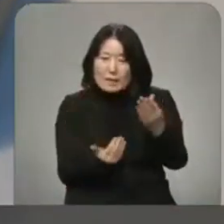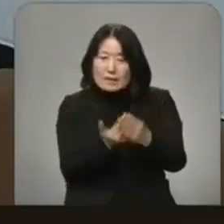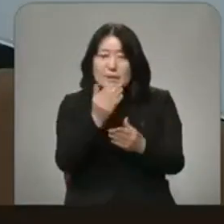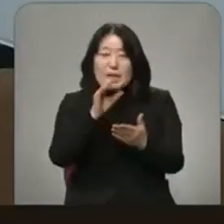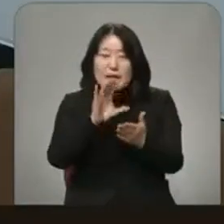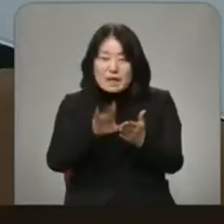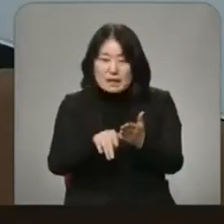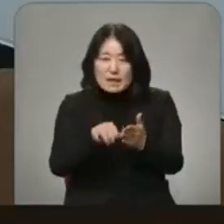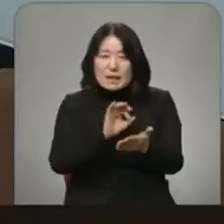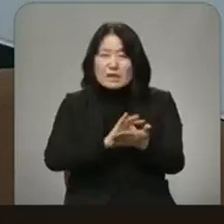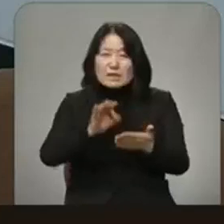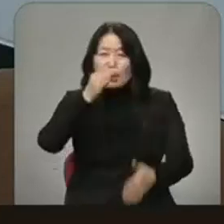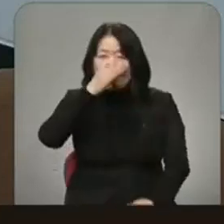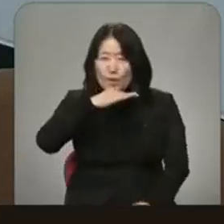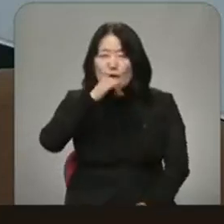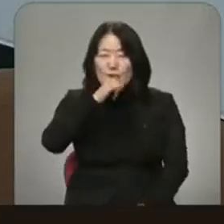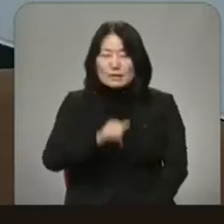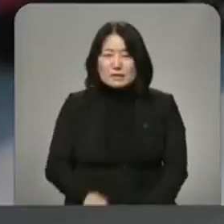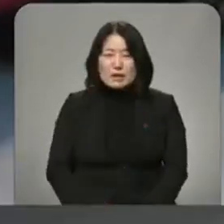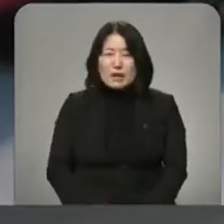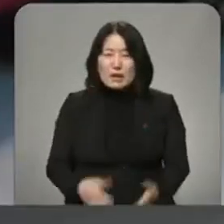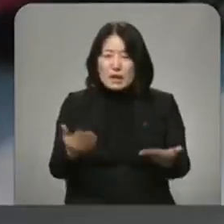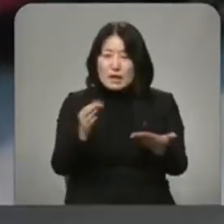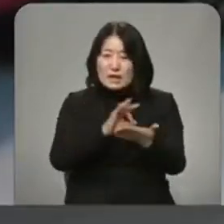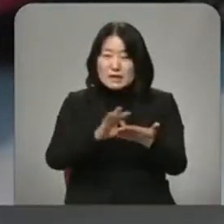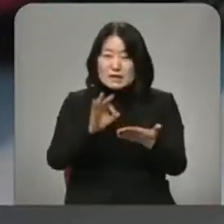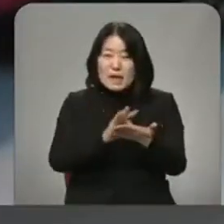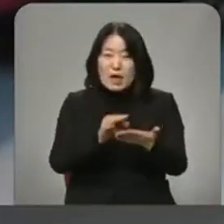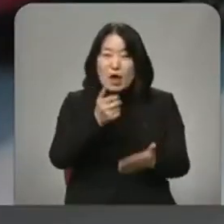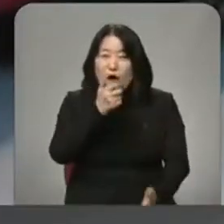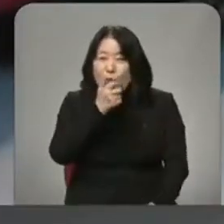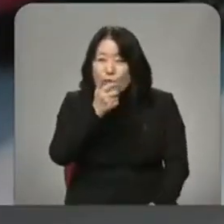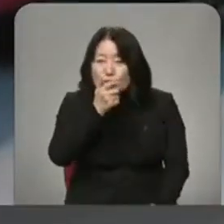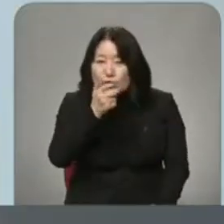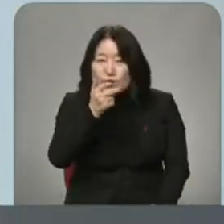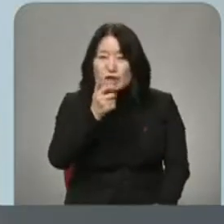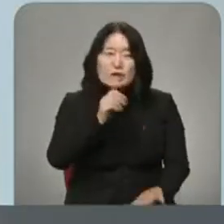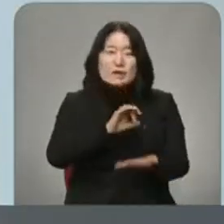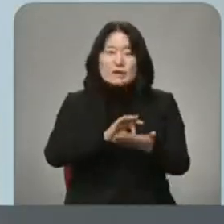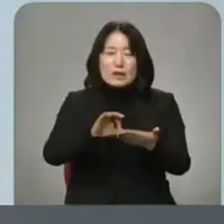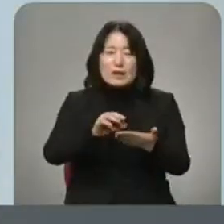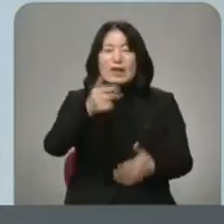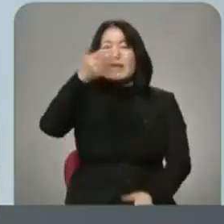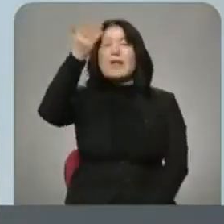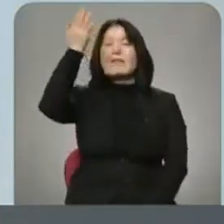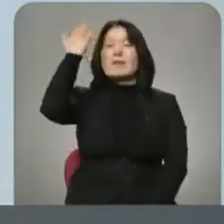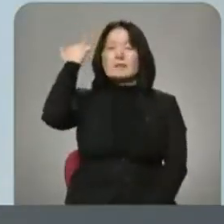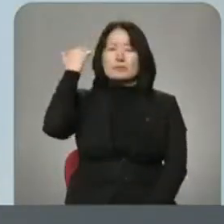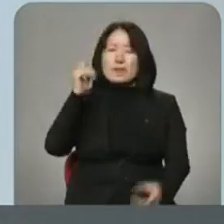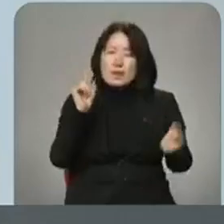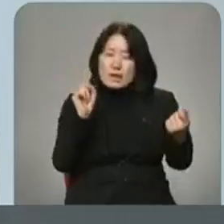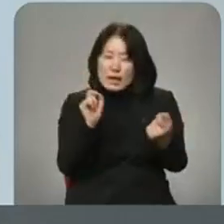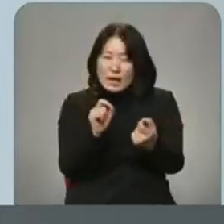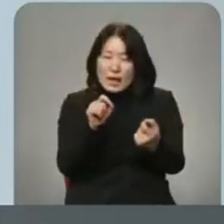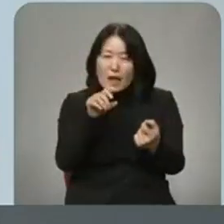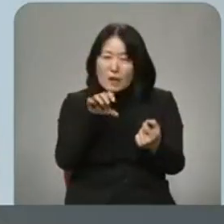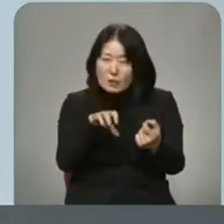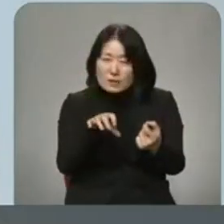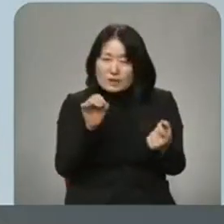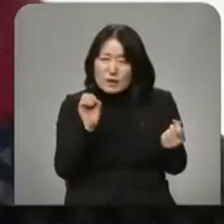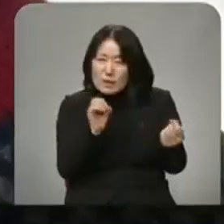쓰입니다. 한국도로공사의 업무용 무전기도 바로 이런 종류입니다. 특히 옛날 무전기는 가까운 곳에서만